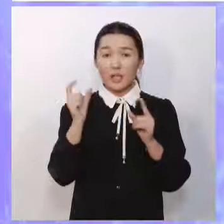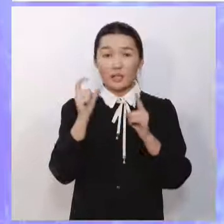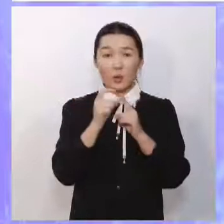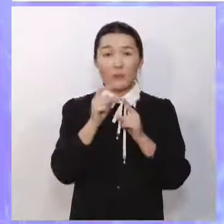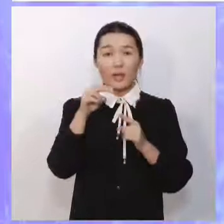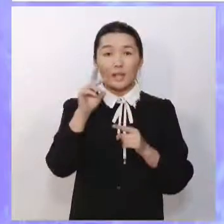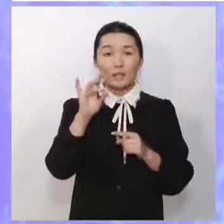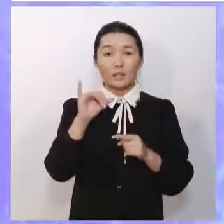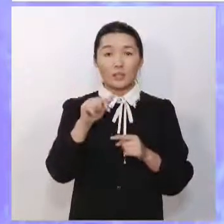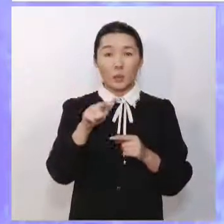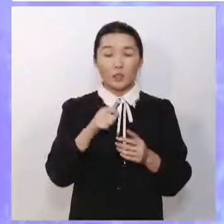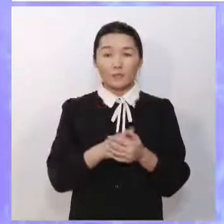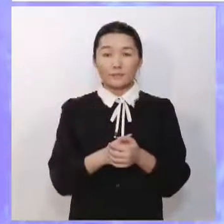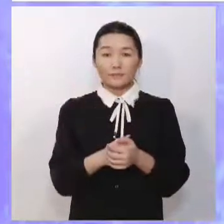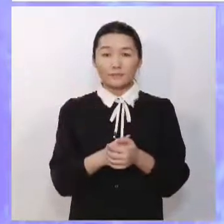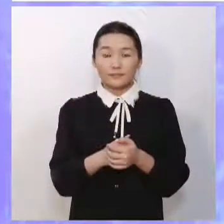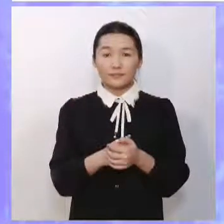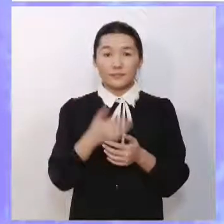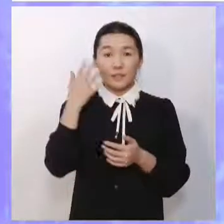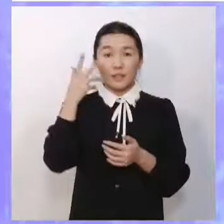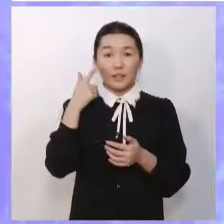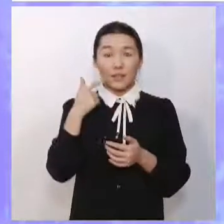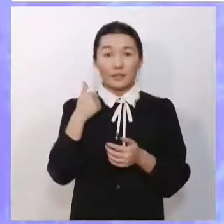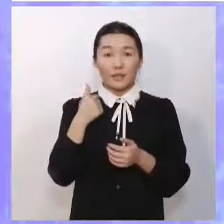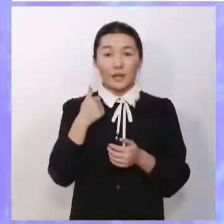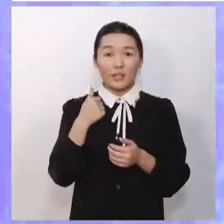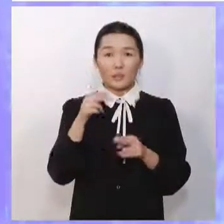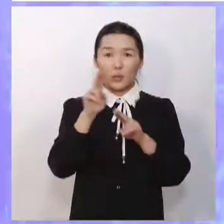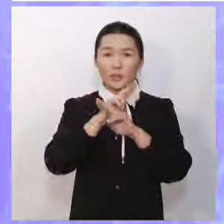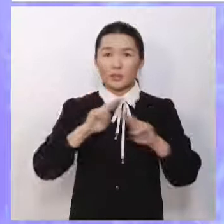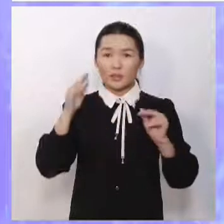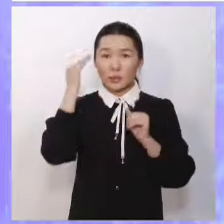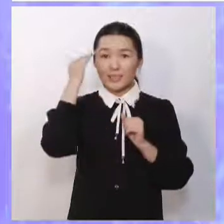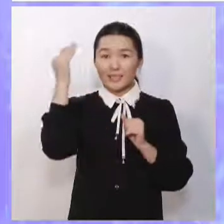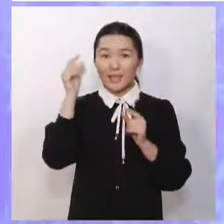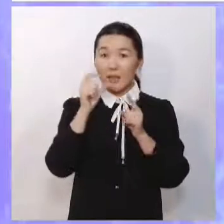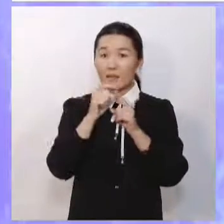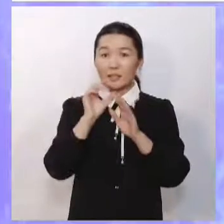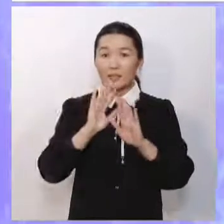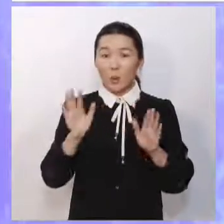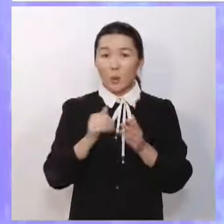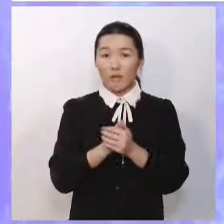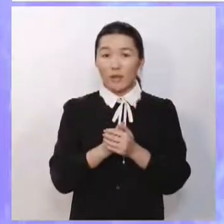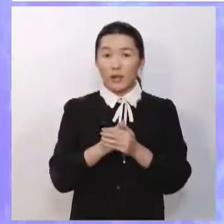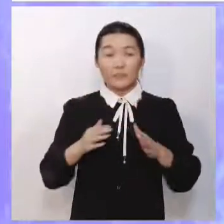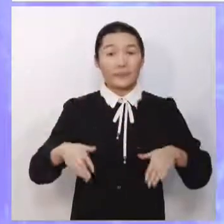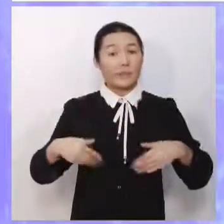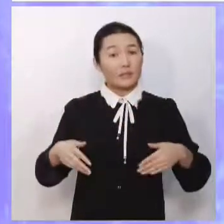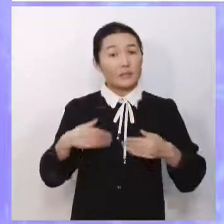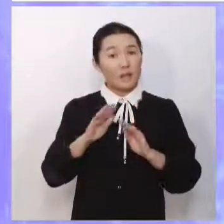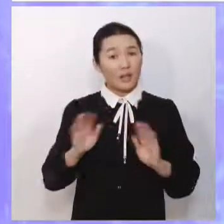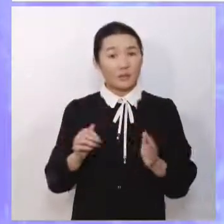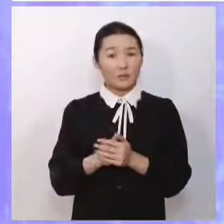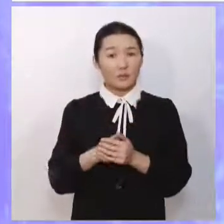«Слово «друг». Когда еще никто не знал ни слова, ни здравствуйте,